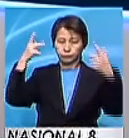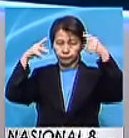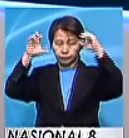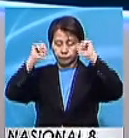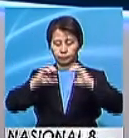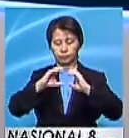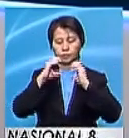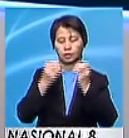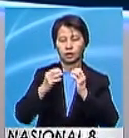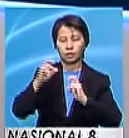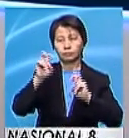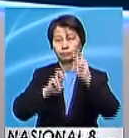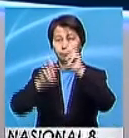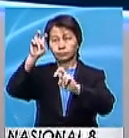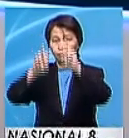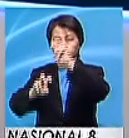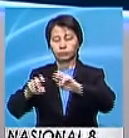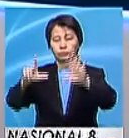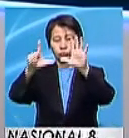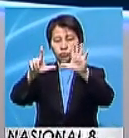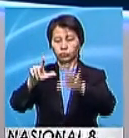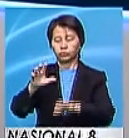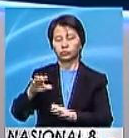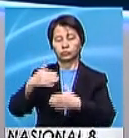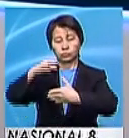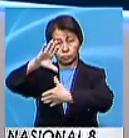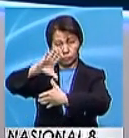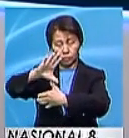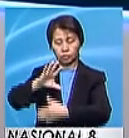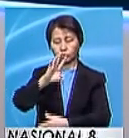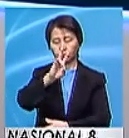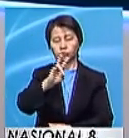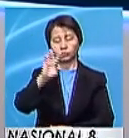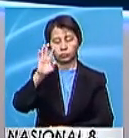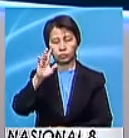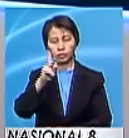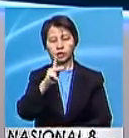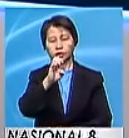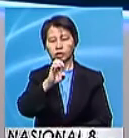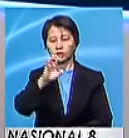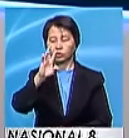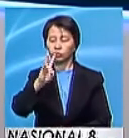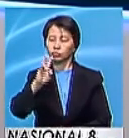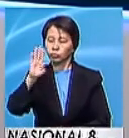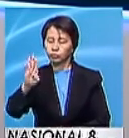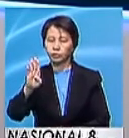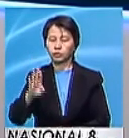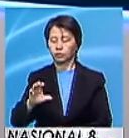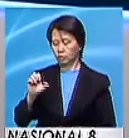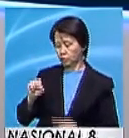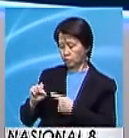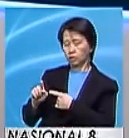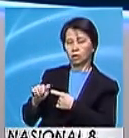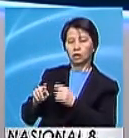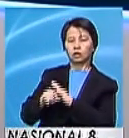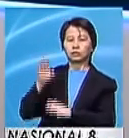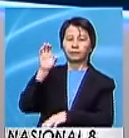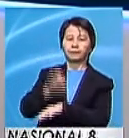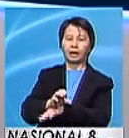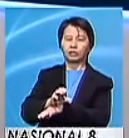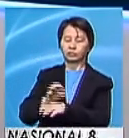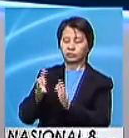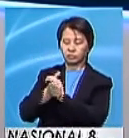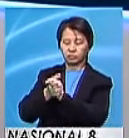Kelab Eksplorasi Tujuh Benua Malaysia KE7B, Muhammad Mukara bin Mukhtarudin, Siti Hanisah terpaksa